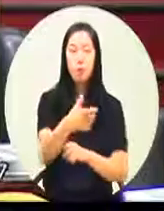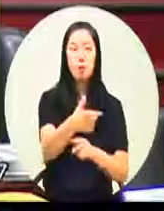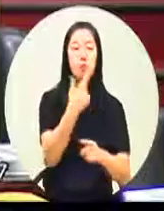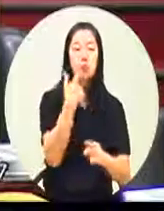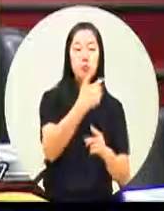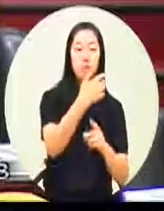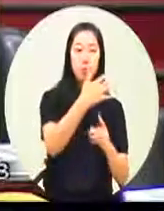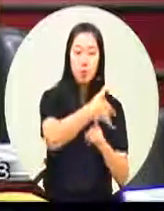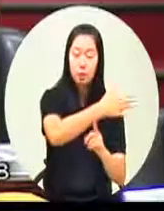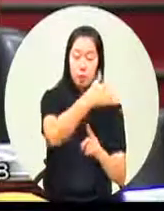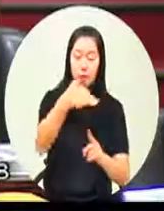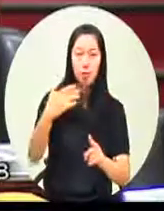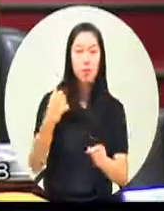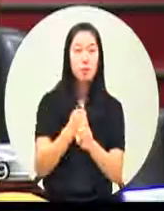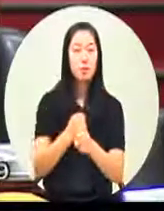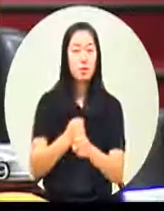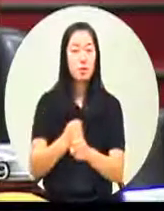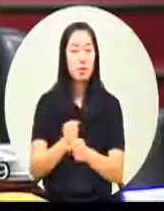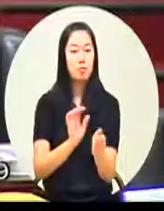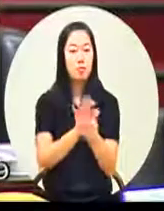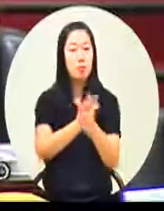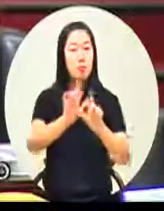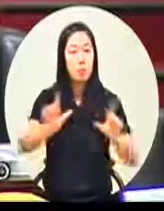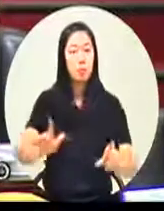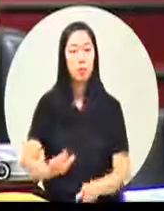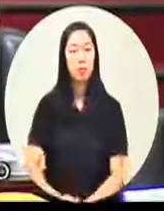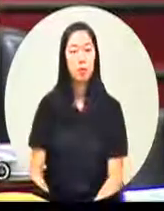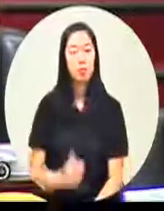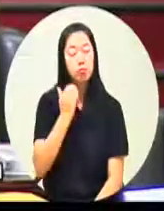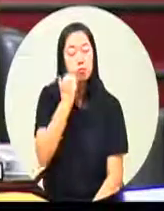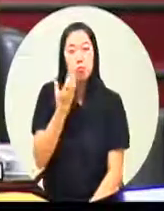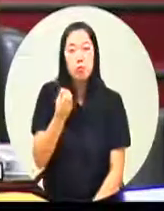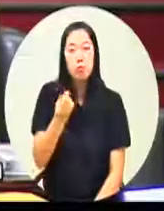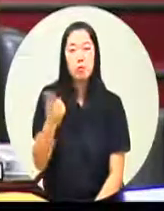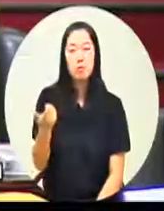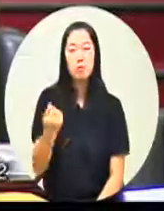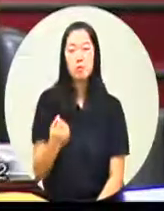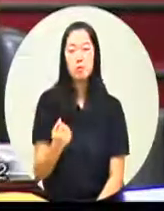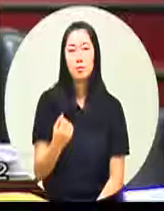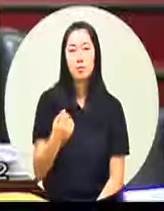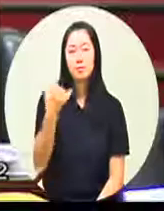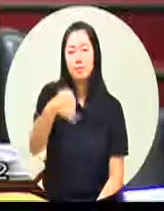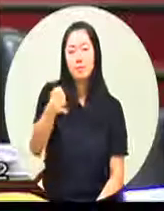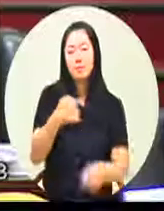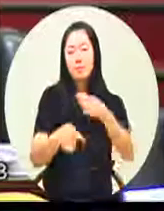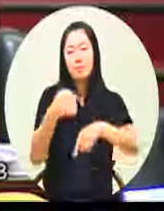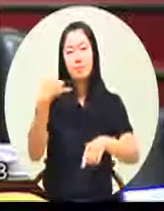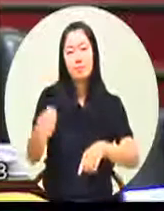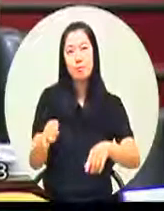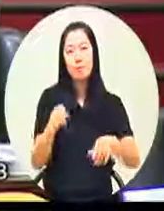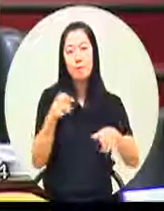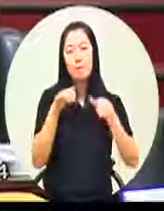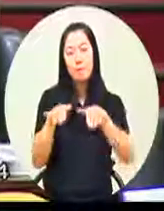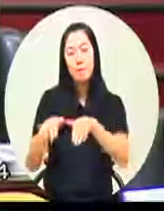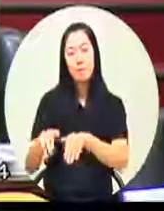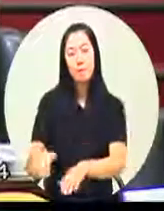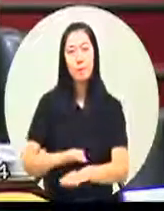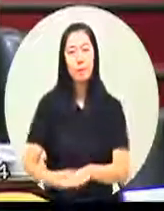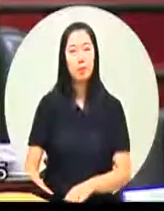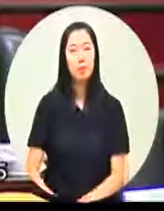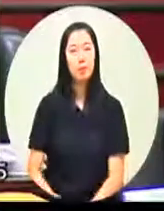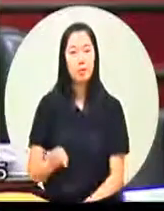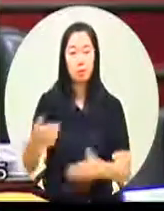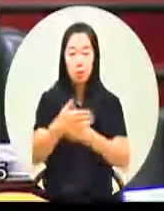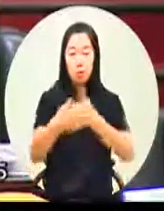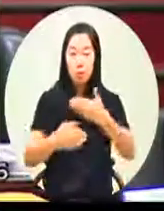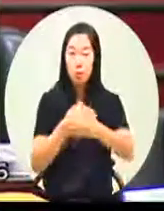助，好，就有帮助。不然的话，就是一个恶性循环。只有交通局现在不断的，只是